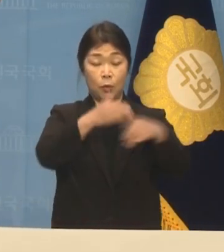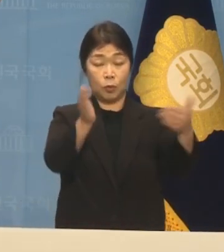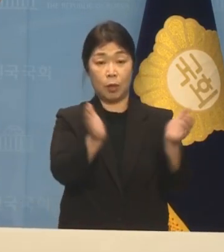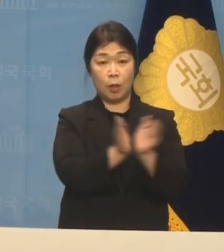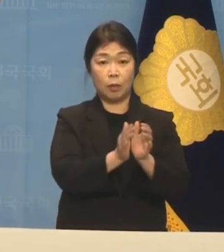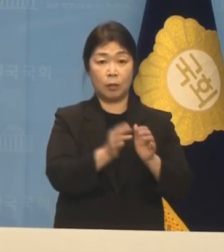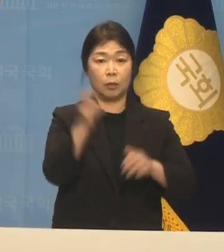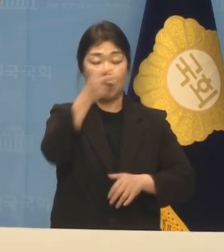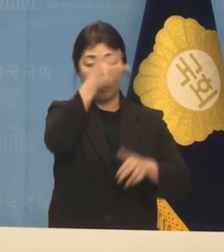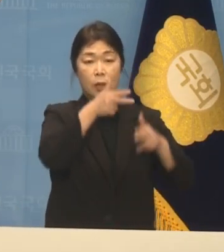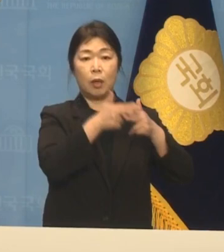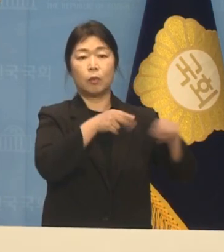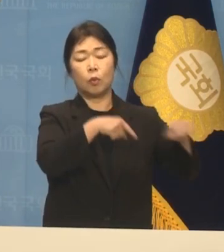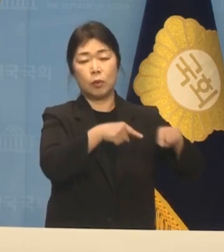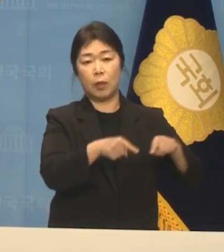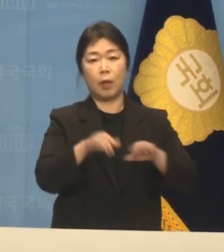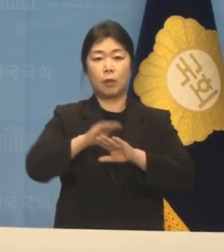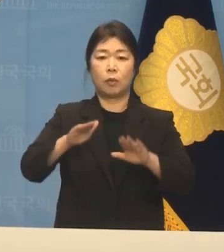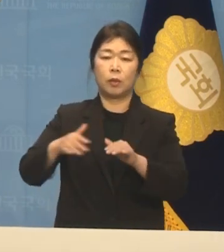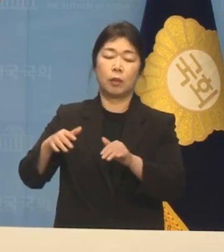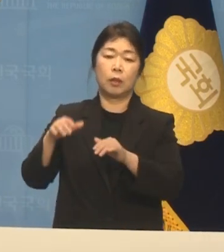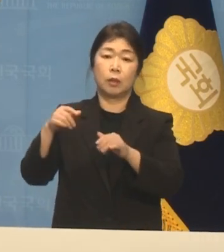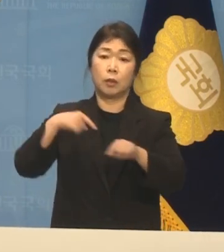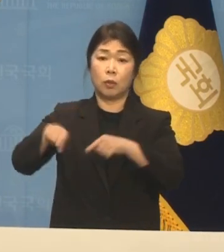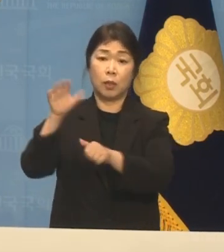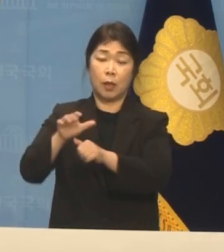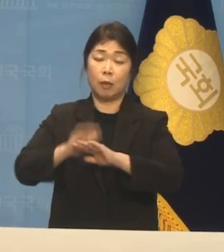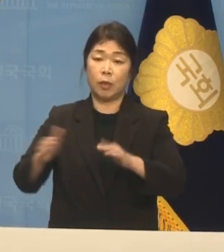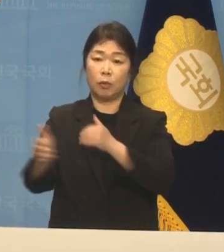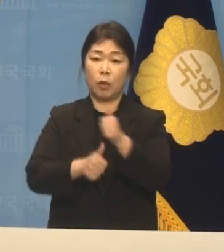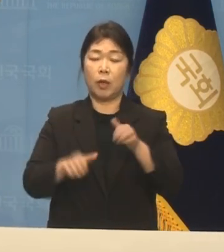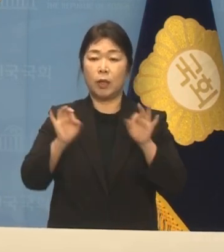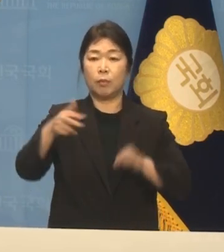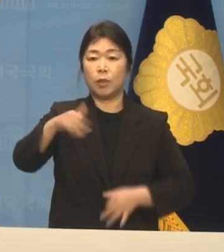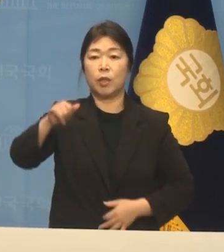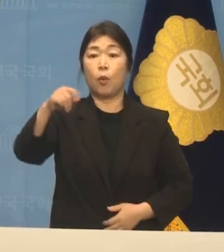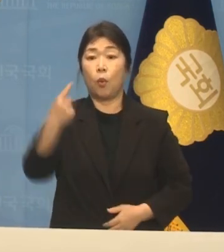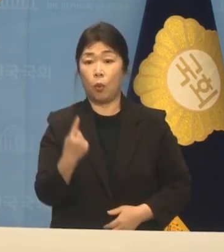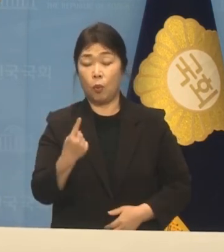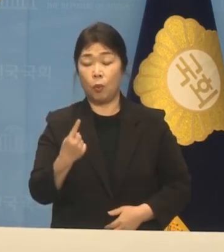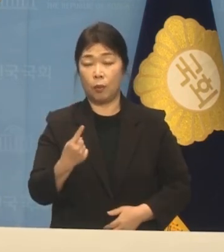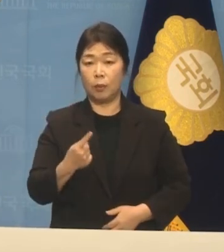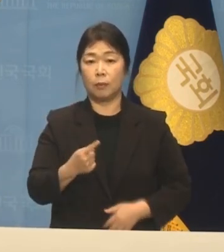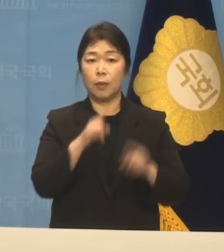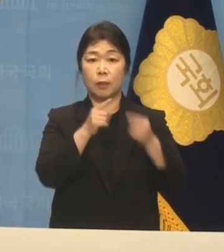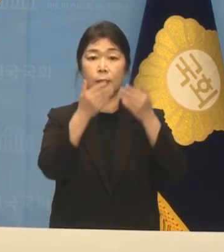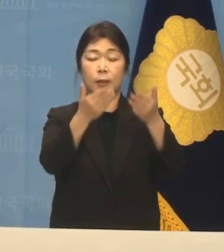더불어민주당 검찰 독재 정치탄압대책위원회 김지호 부위원장 기자견문.